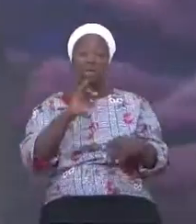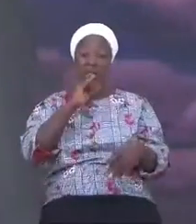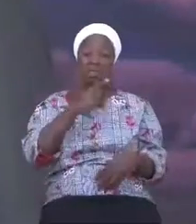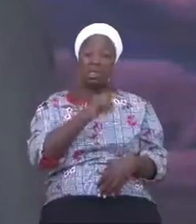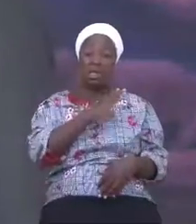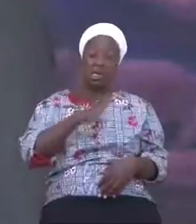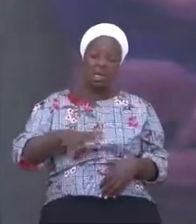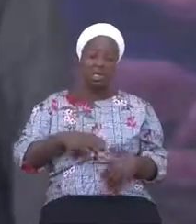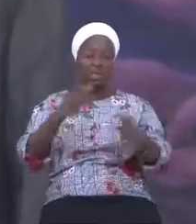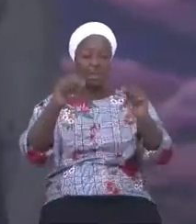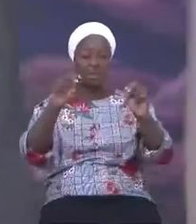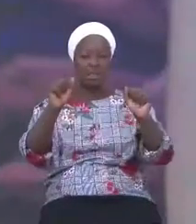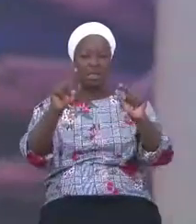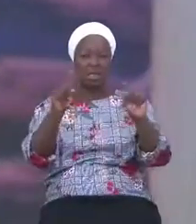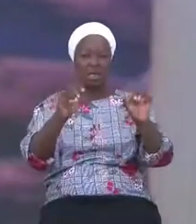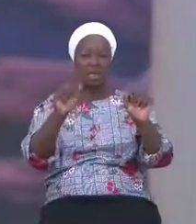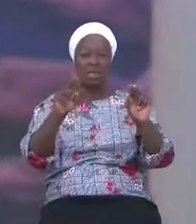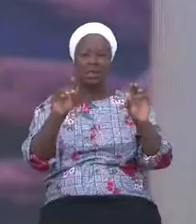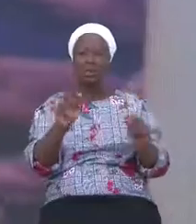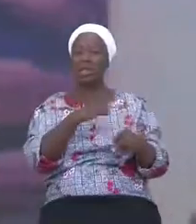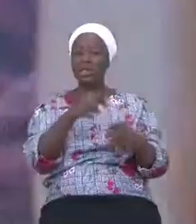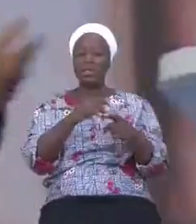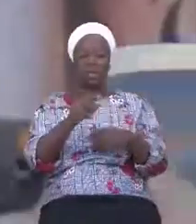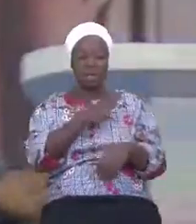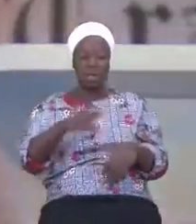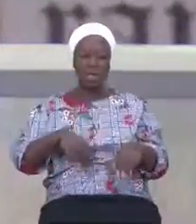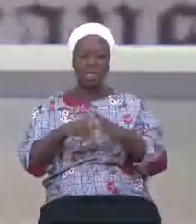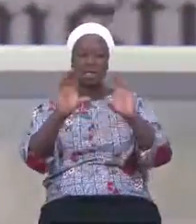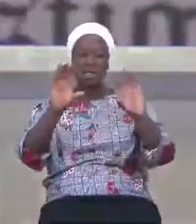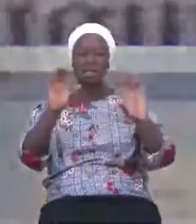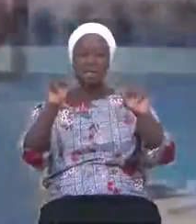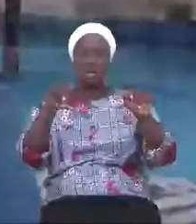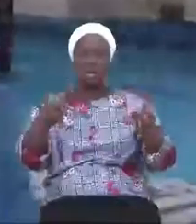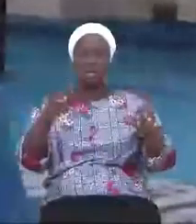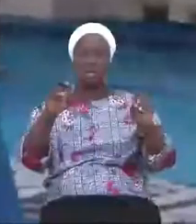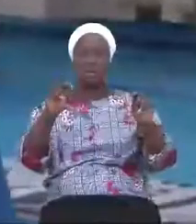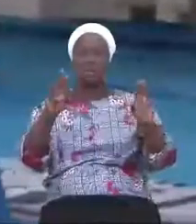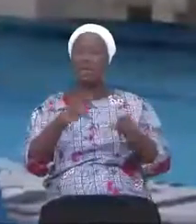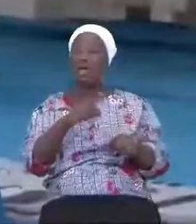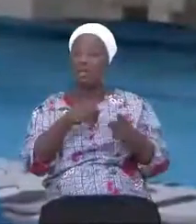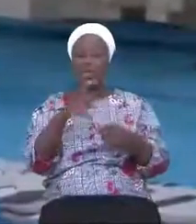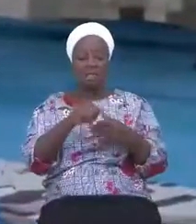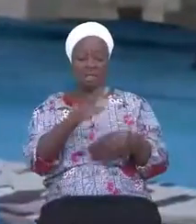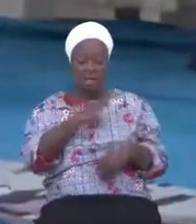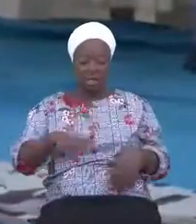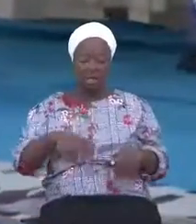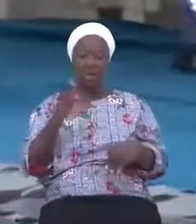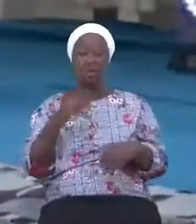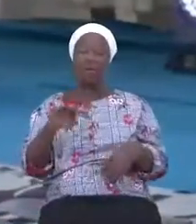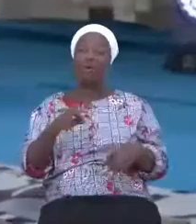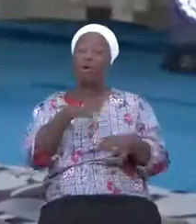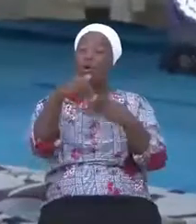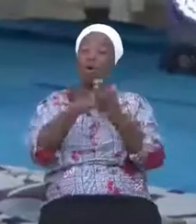de Nazareth, c'était le Christ de Capernaum, c'était le Christ de tous ces lieux terrestres.